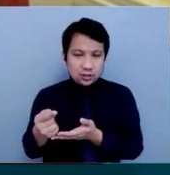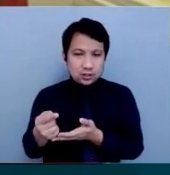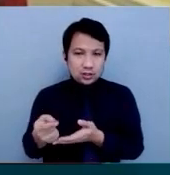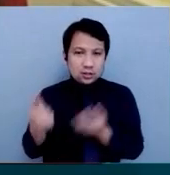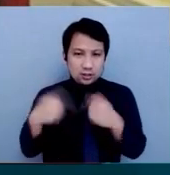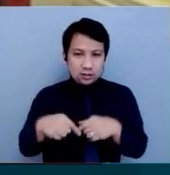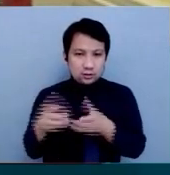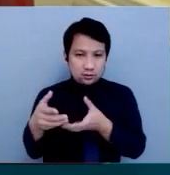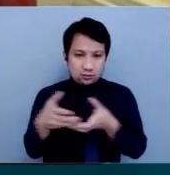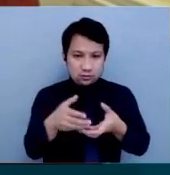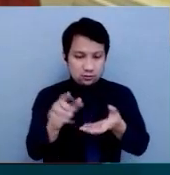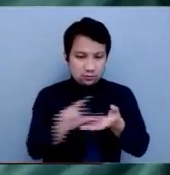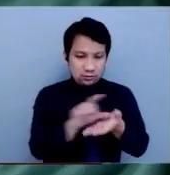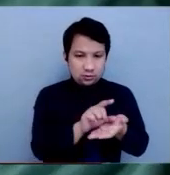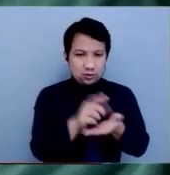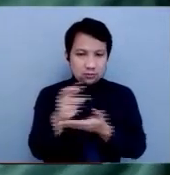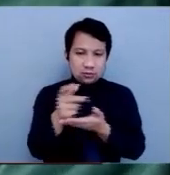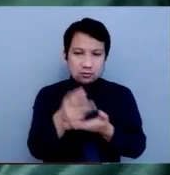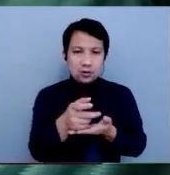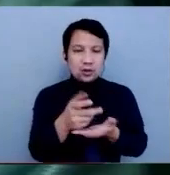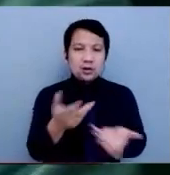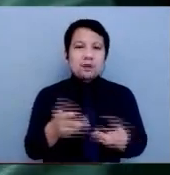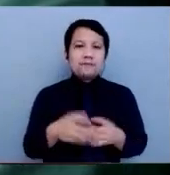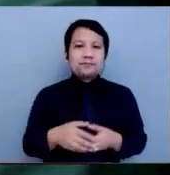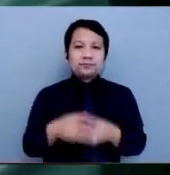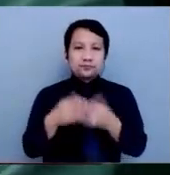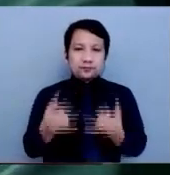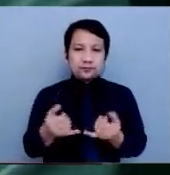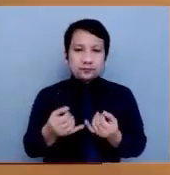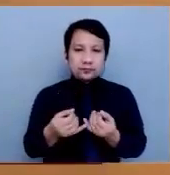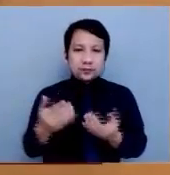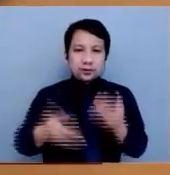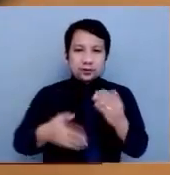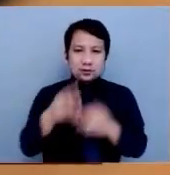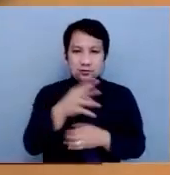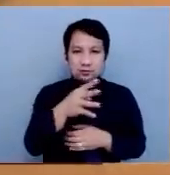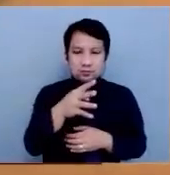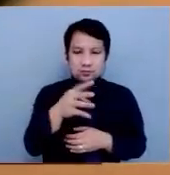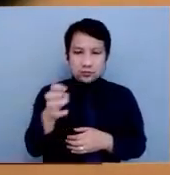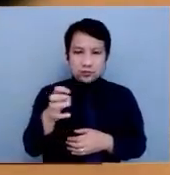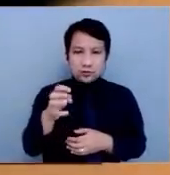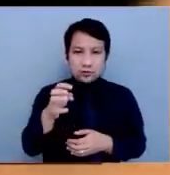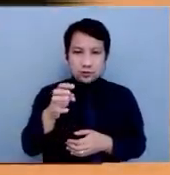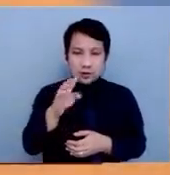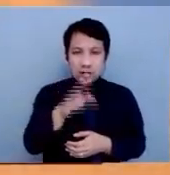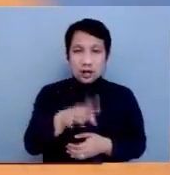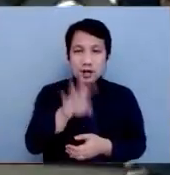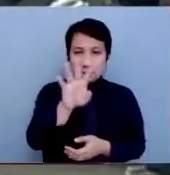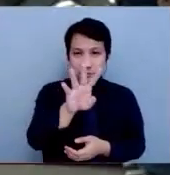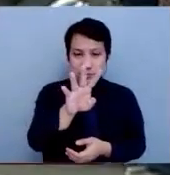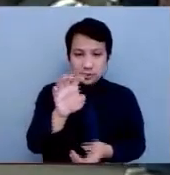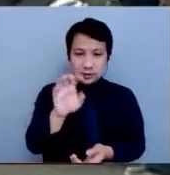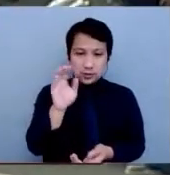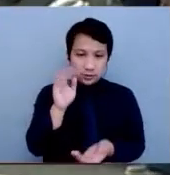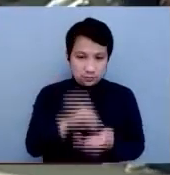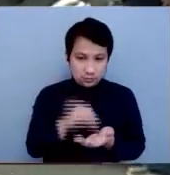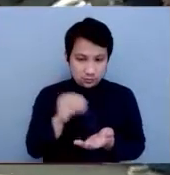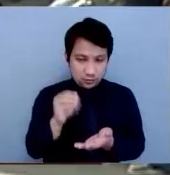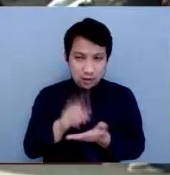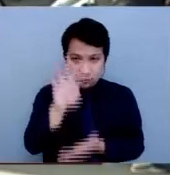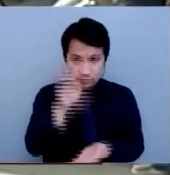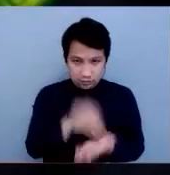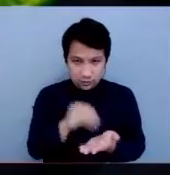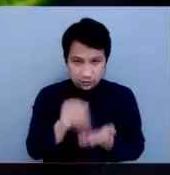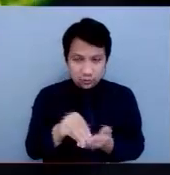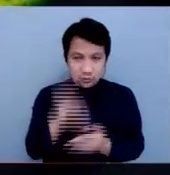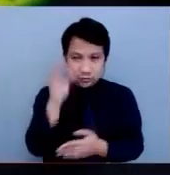allocation natin para dito. Sa ngayon, higit 4 milyong Pilipino pa lang ang nakatanggap ng booster shots. Malayo